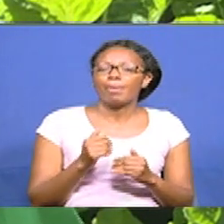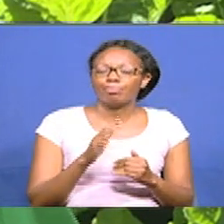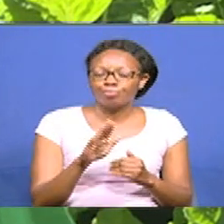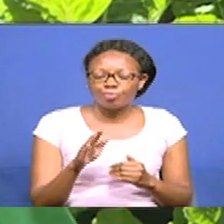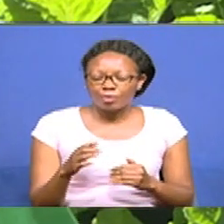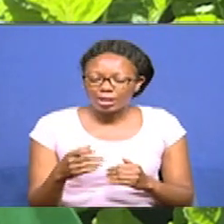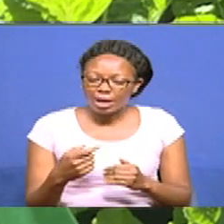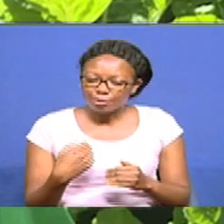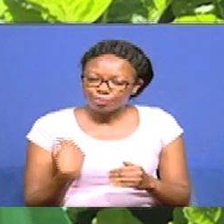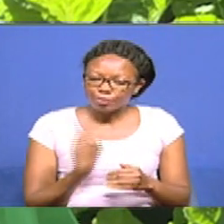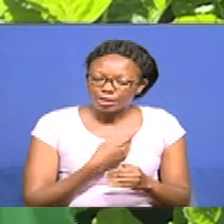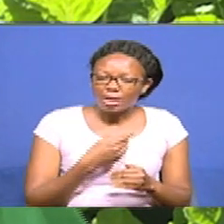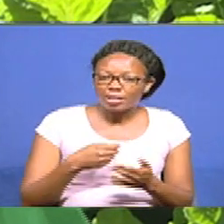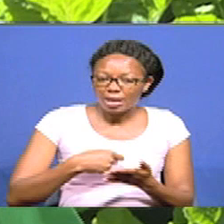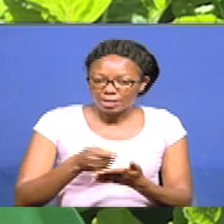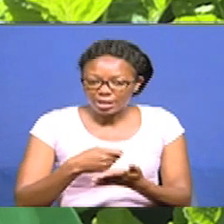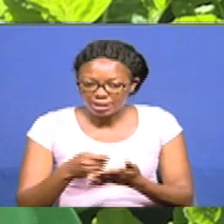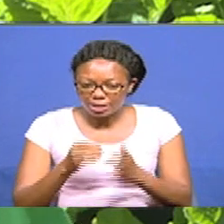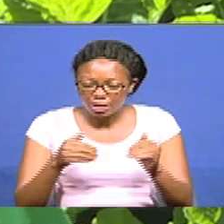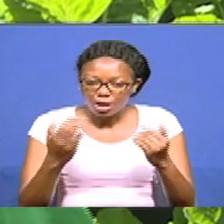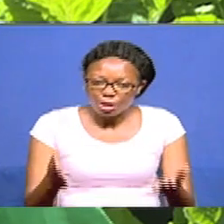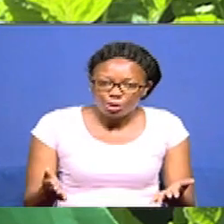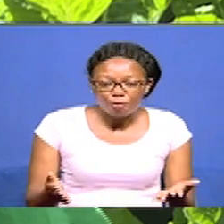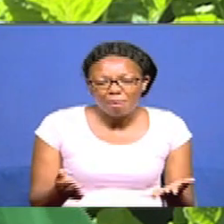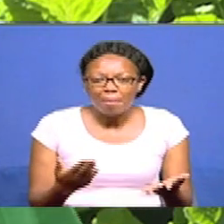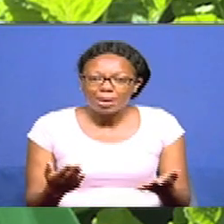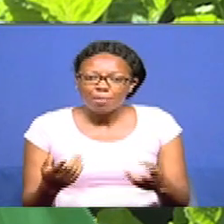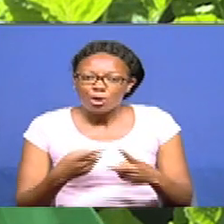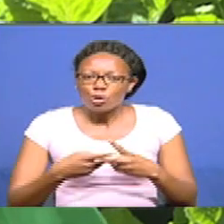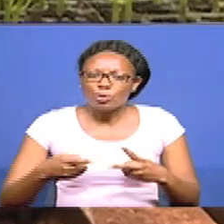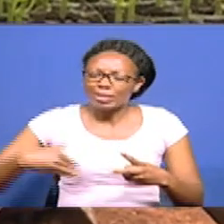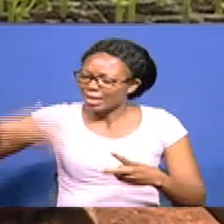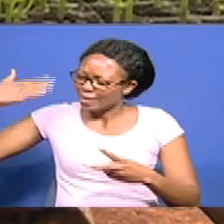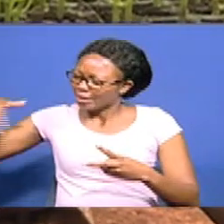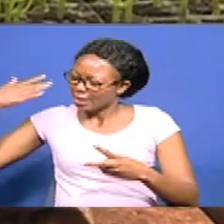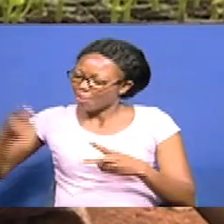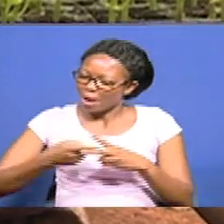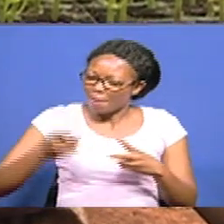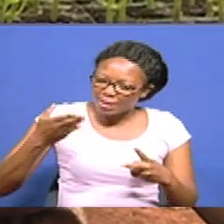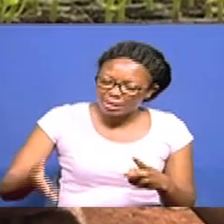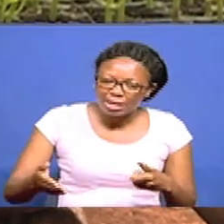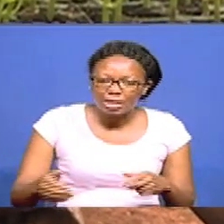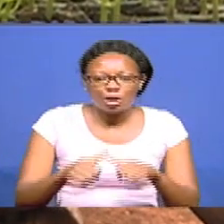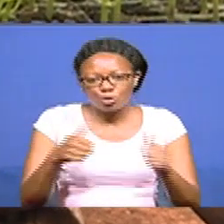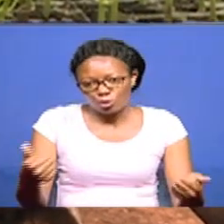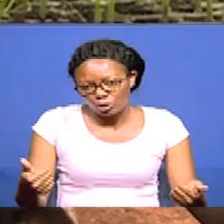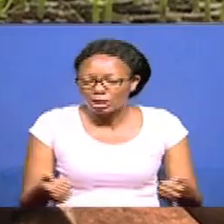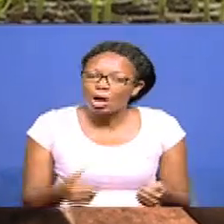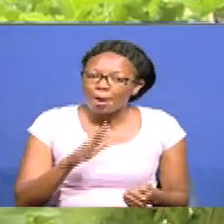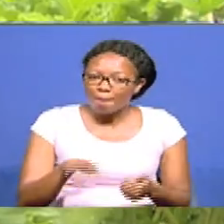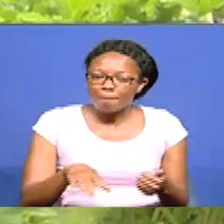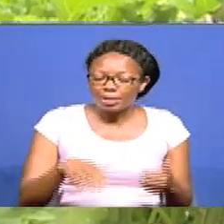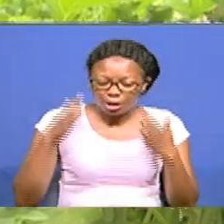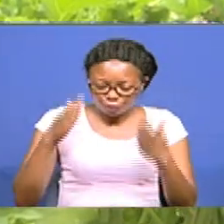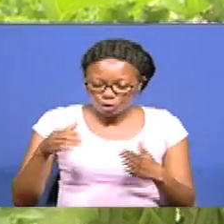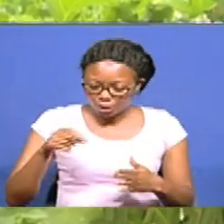greenhouse pia huwa tunauzia wakulima wadogo, wale wanapanda kwa open field. Kilimo ni biashara, na kama biashara